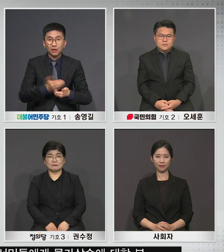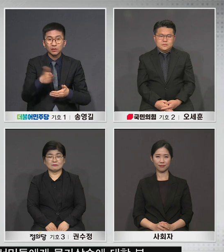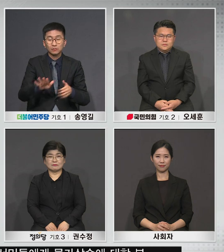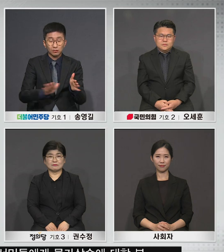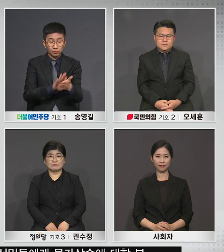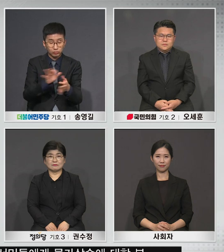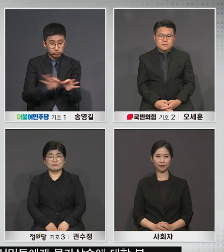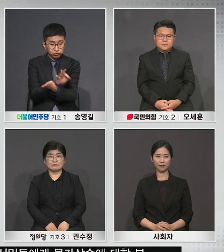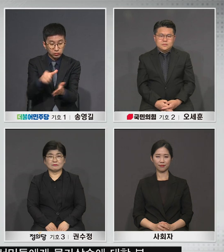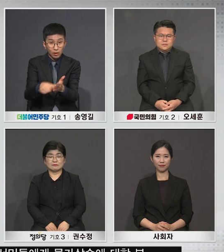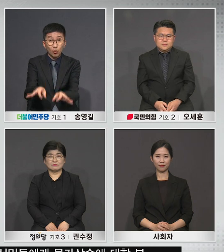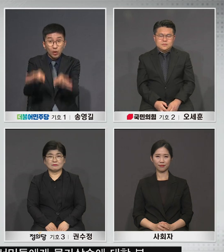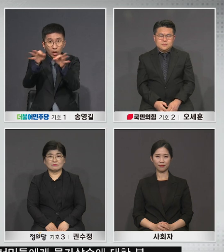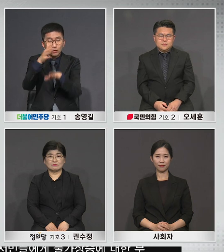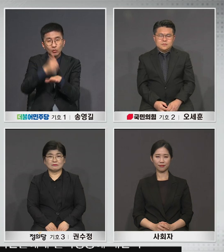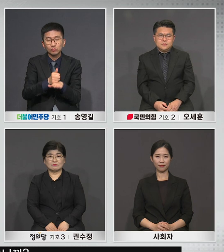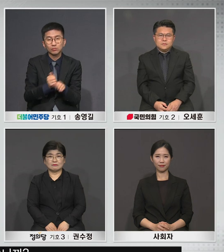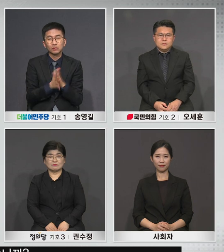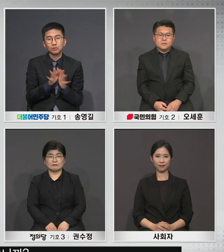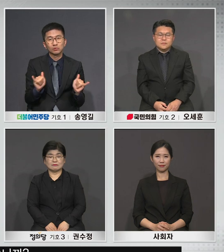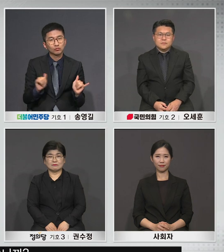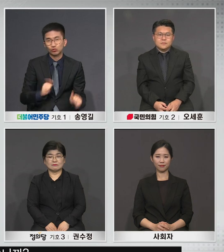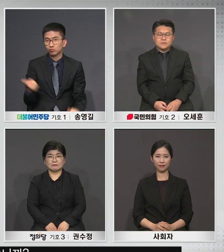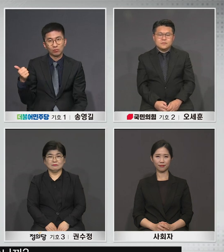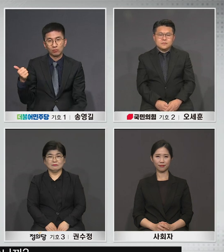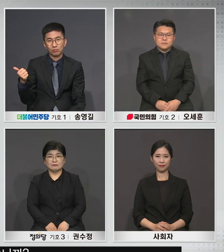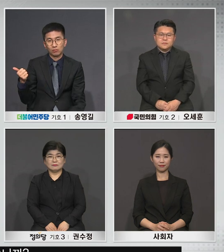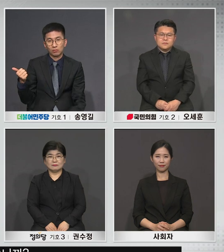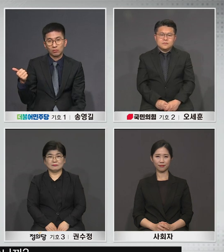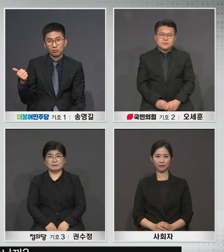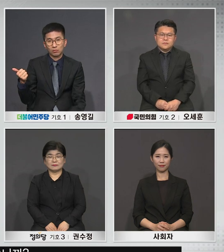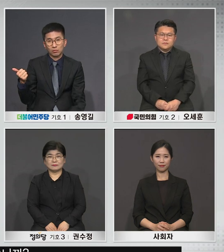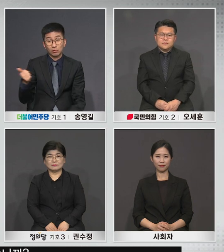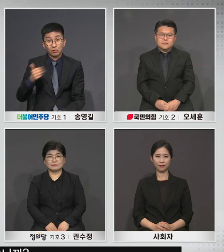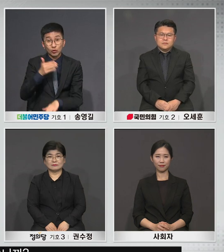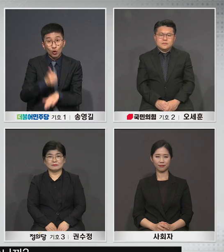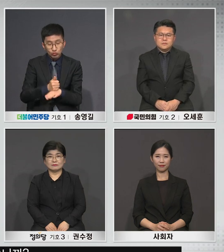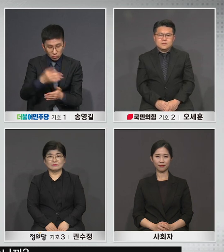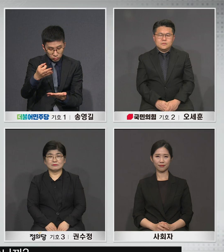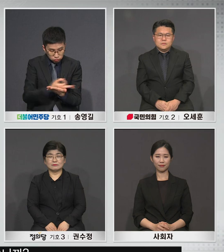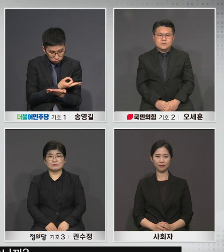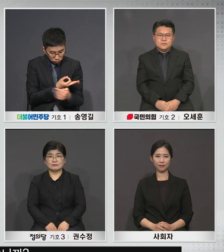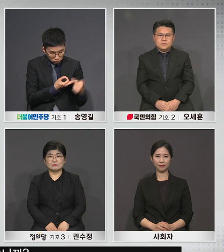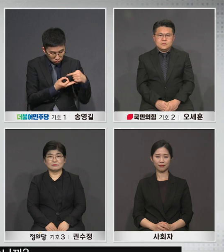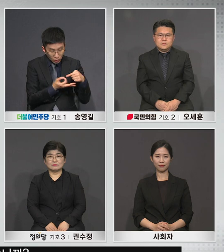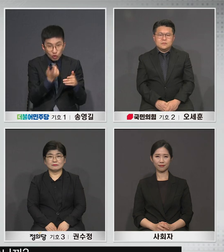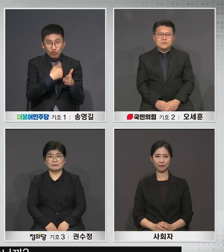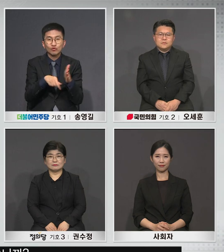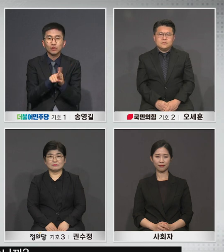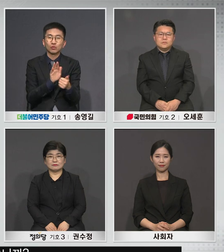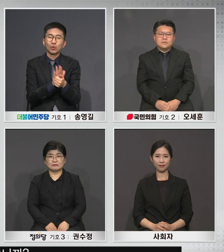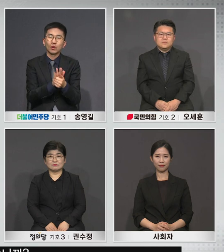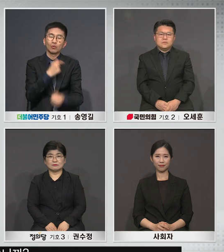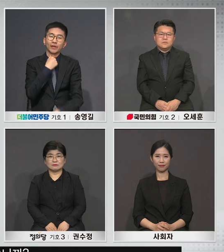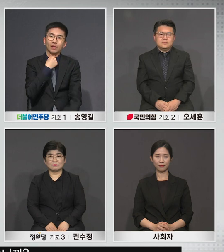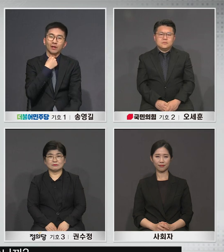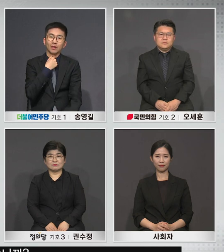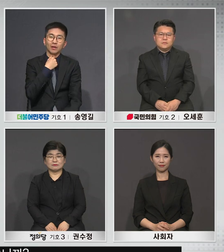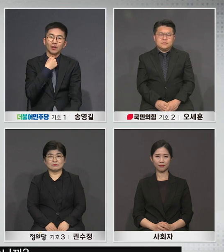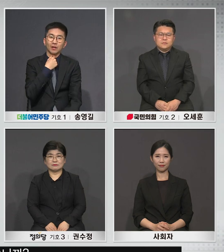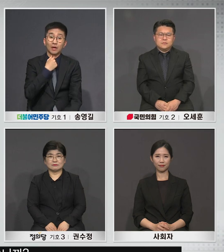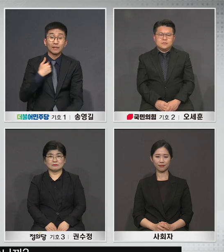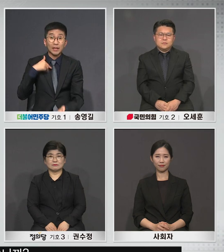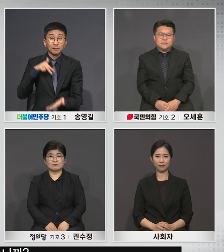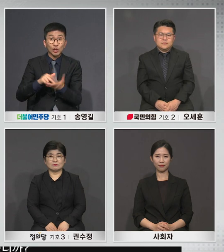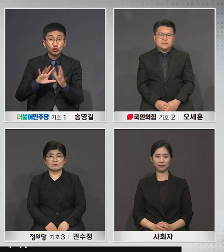서민들에게 그러한 물가 상승의 충격을 이겨낼 수 있는 수입 이전 소득을 늘려주는 것인데 이것을 저는